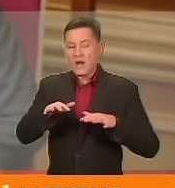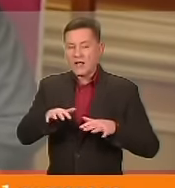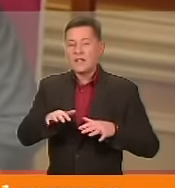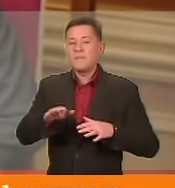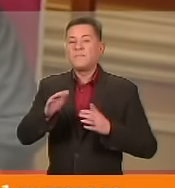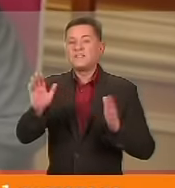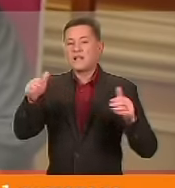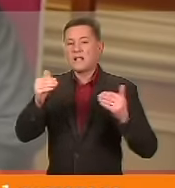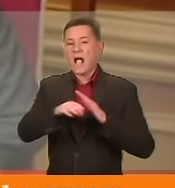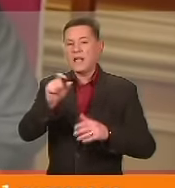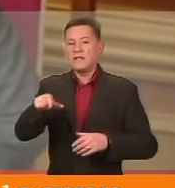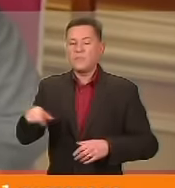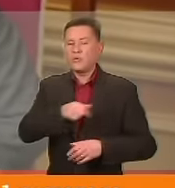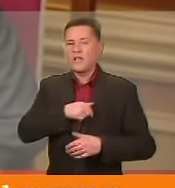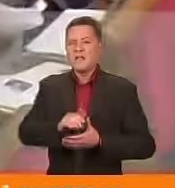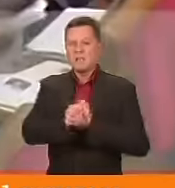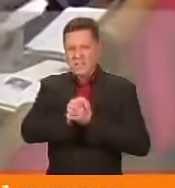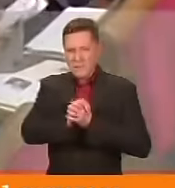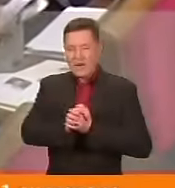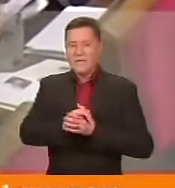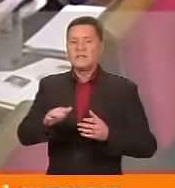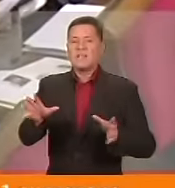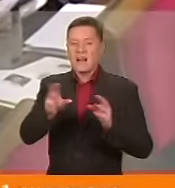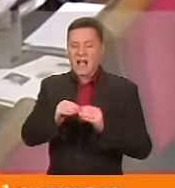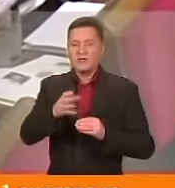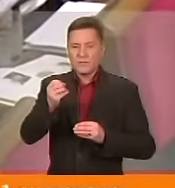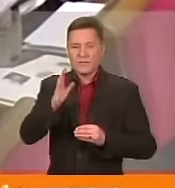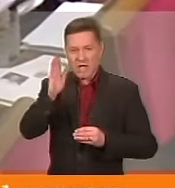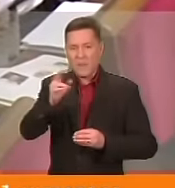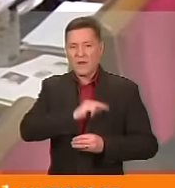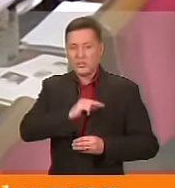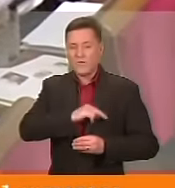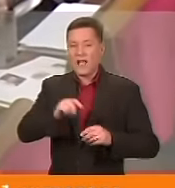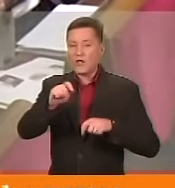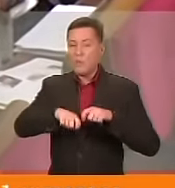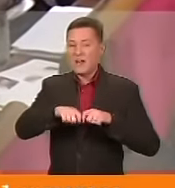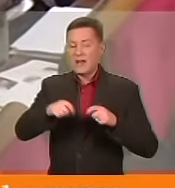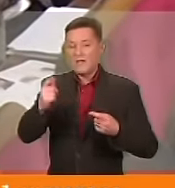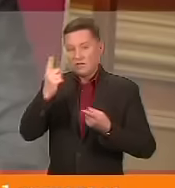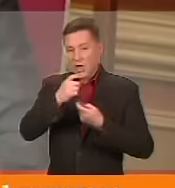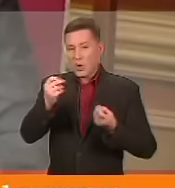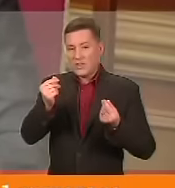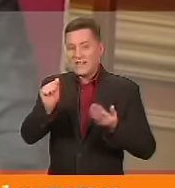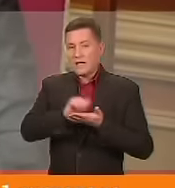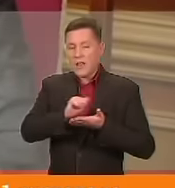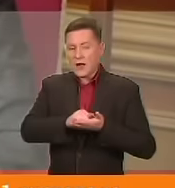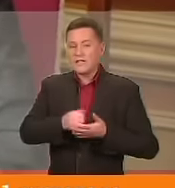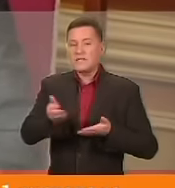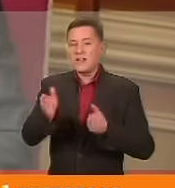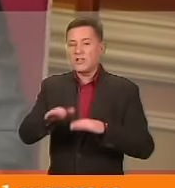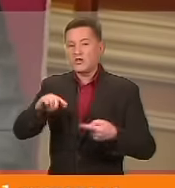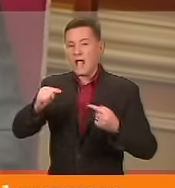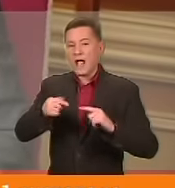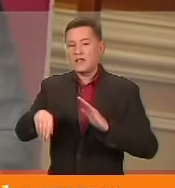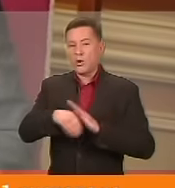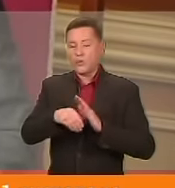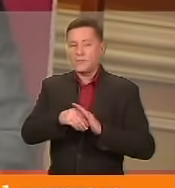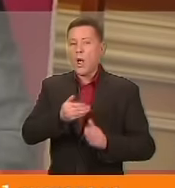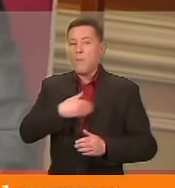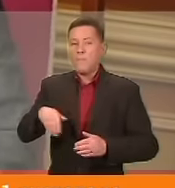депутатів замиритися, адже разом їм іще працювати, а перевірку декларацій залишити антикорупційникам. Ми повинні, на мою думку, припинити